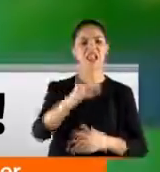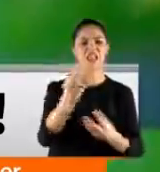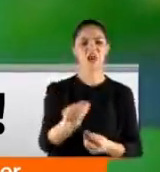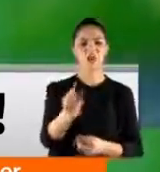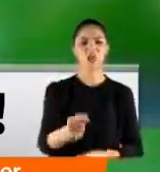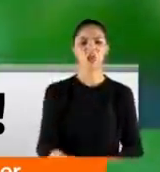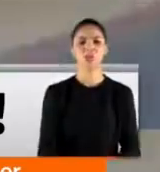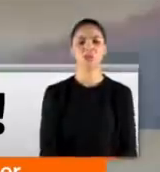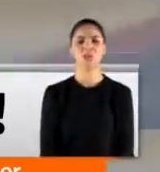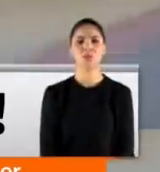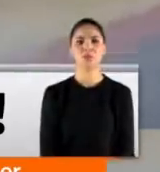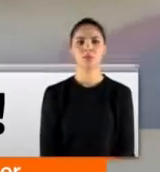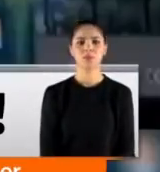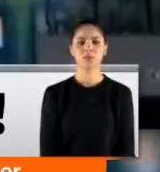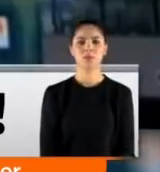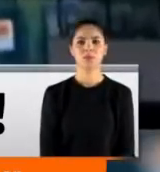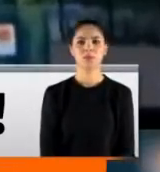uğradı.